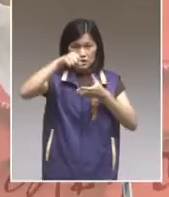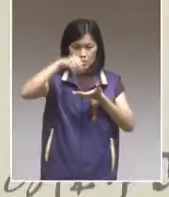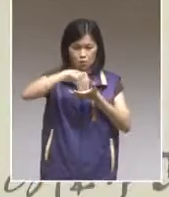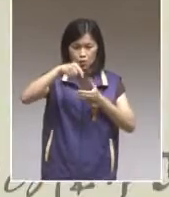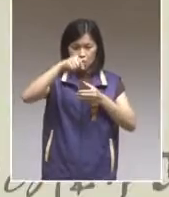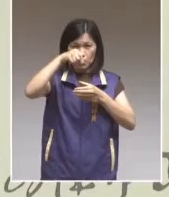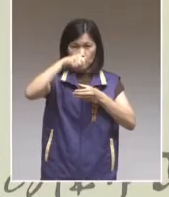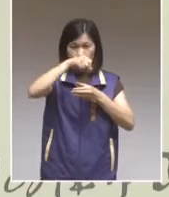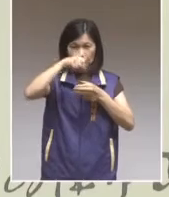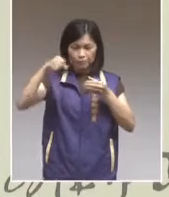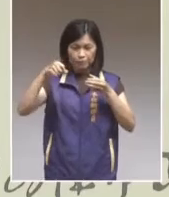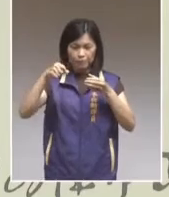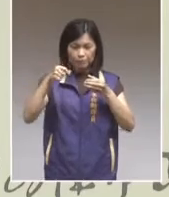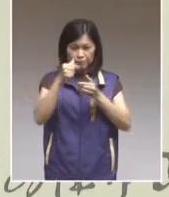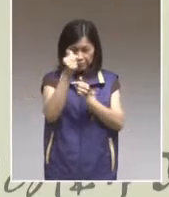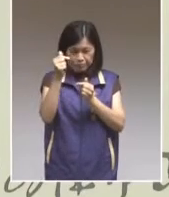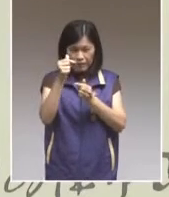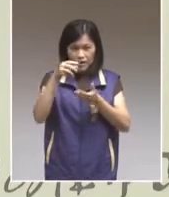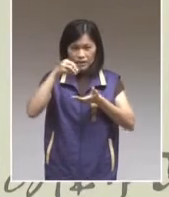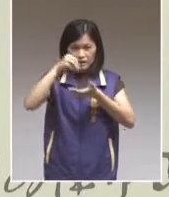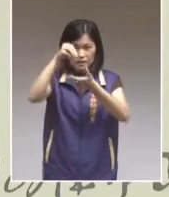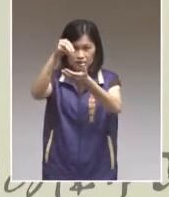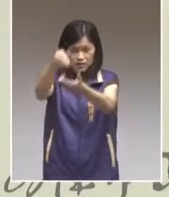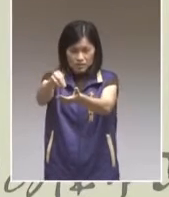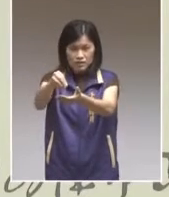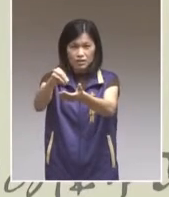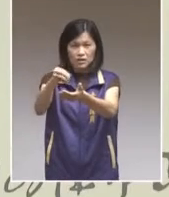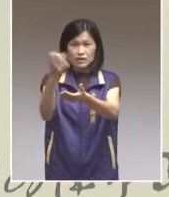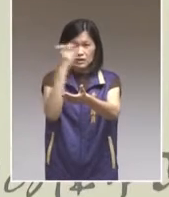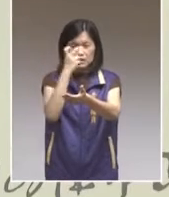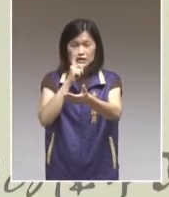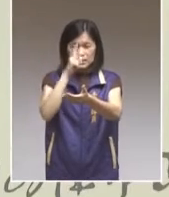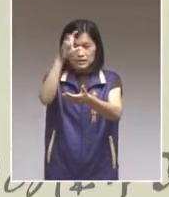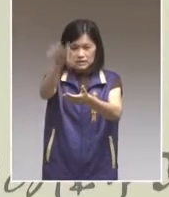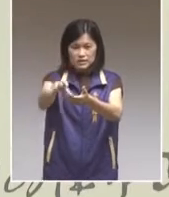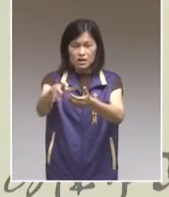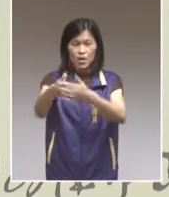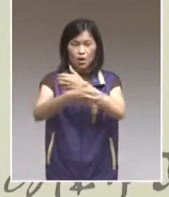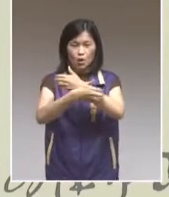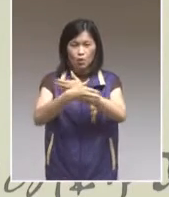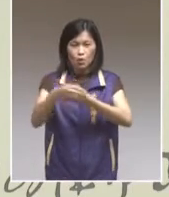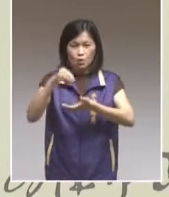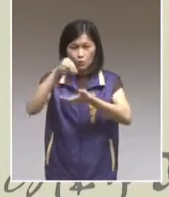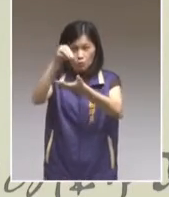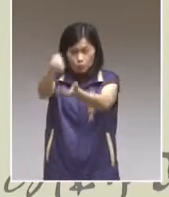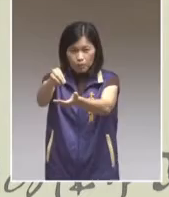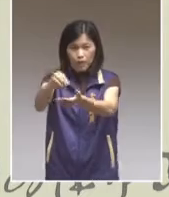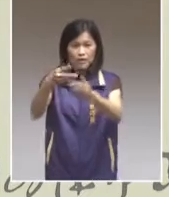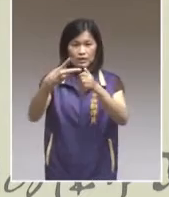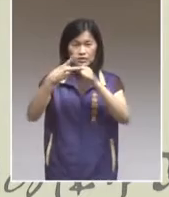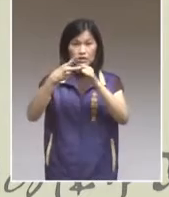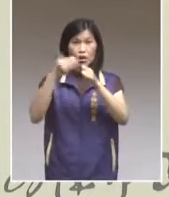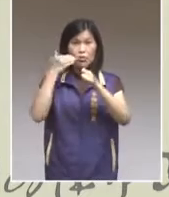站，好，交予这个采检站的工作人员。这个是第一种状况。第二种，